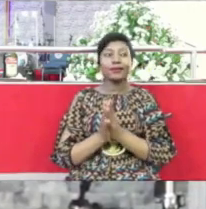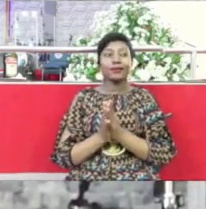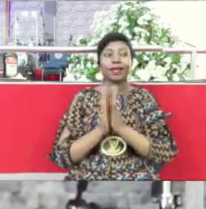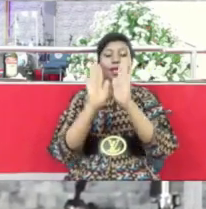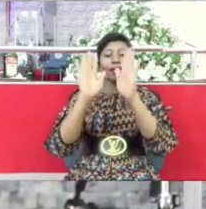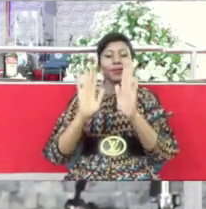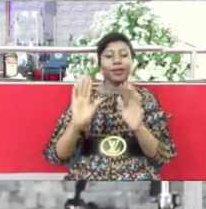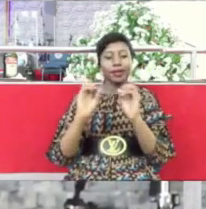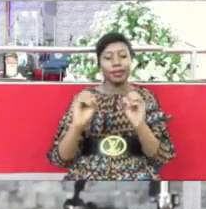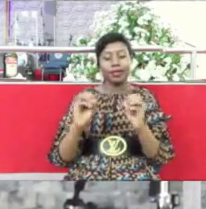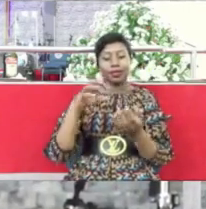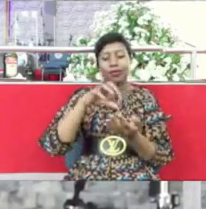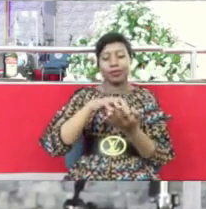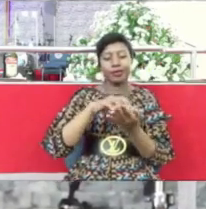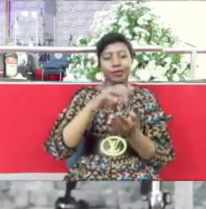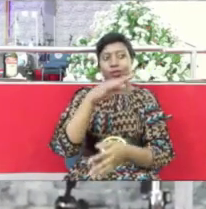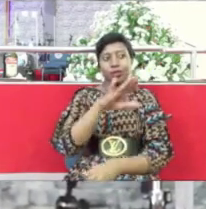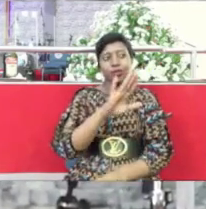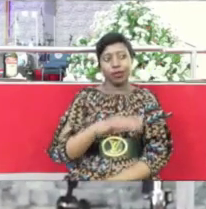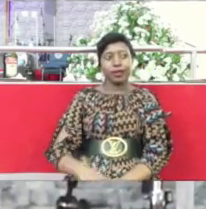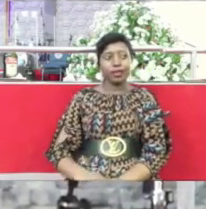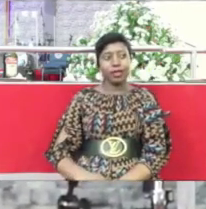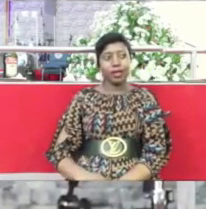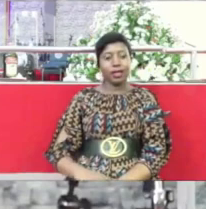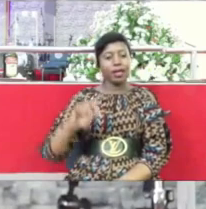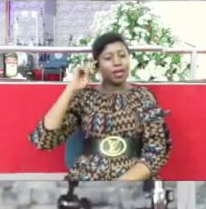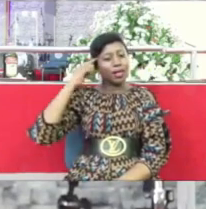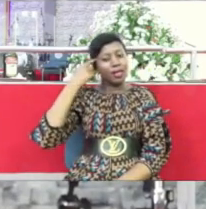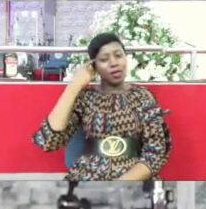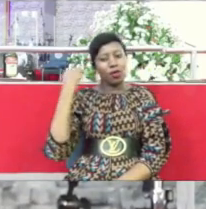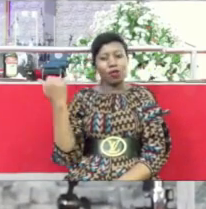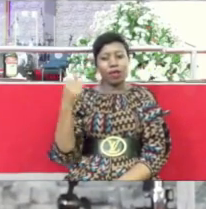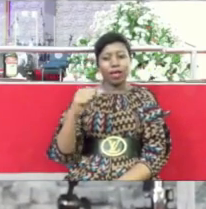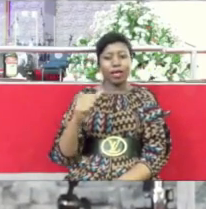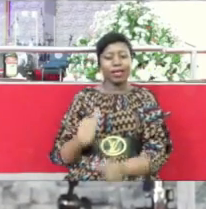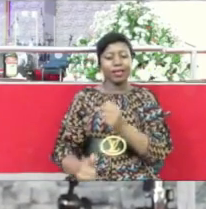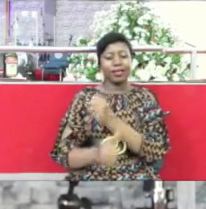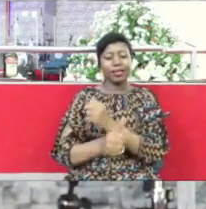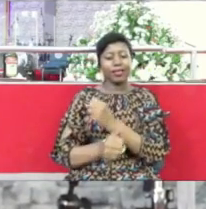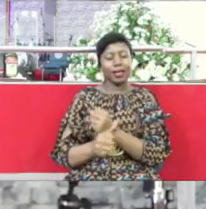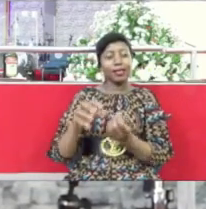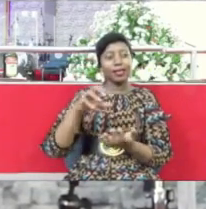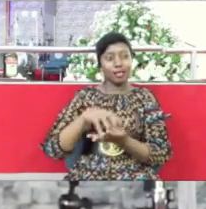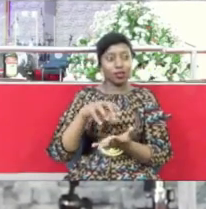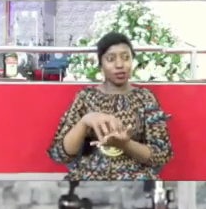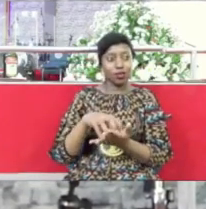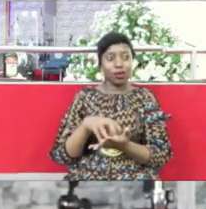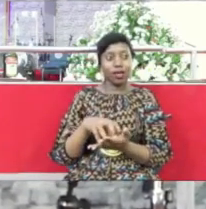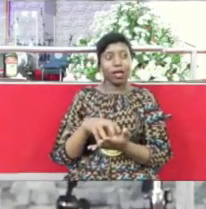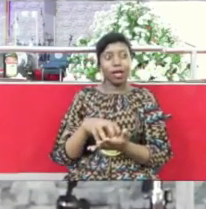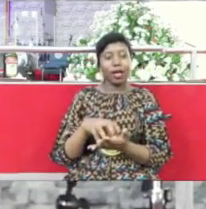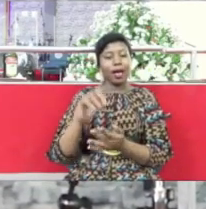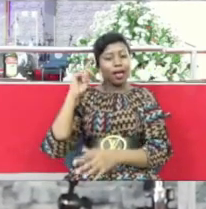matter where you are. Haijalishi uko wapi. Think of any dangerous situation. Fikiria ile hali ambayo ni hatari. Then think of God who is standing there holding